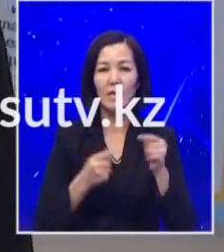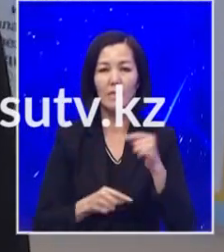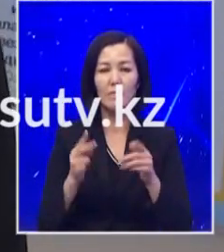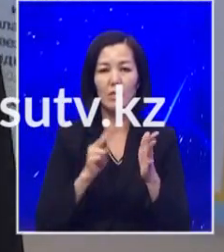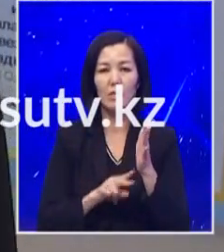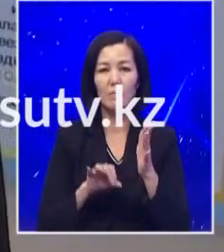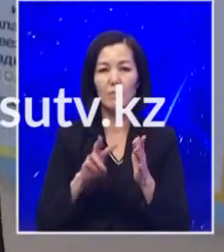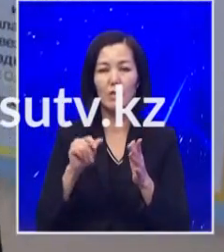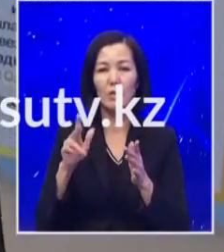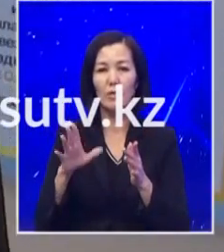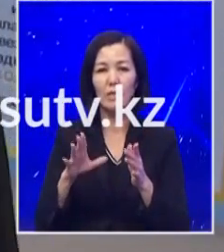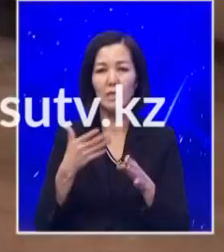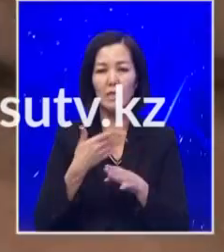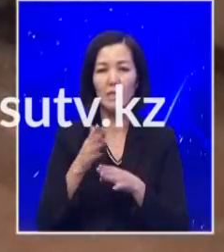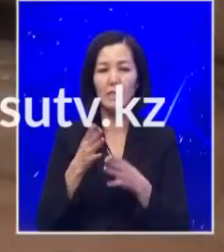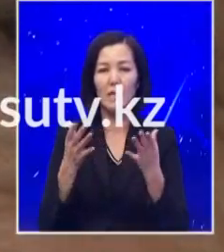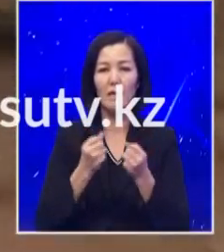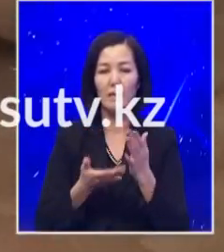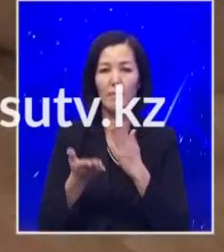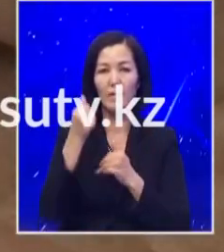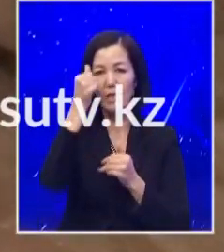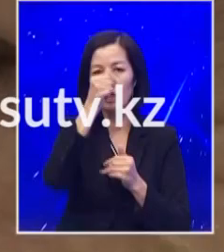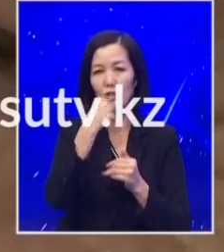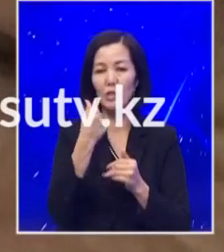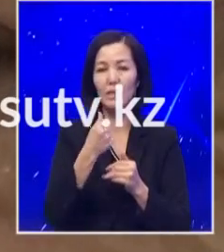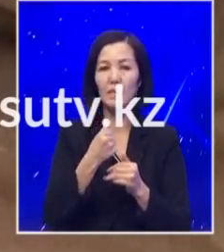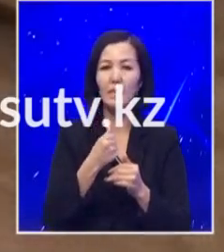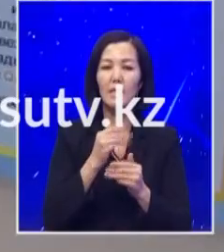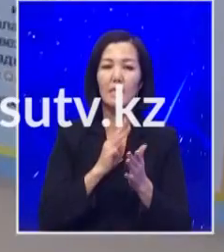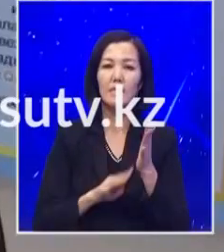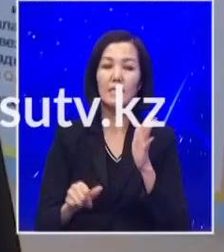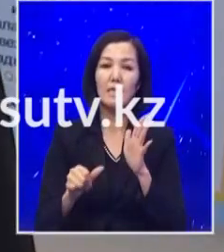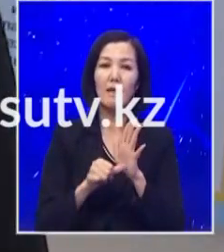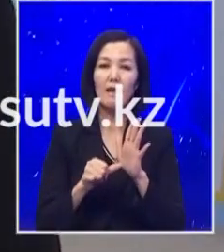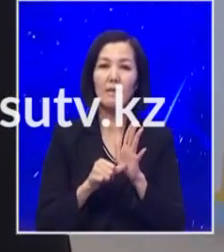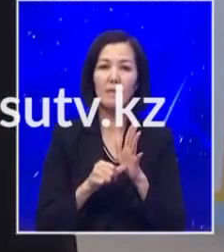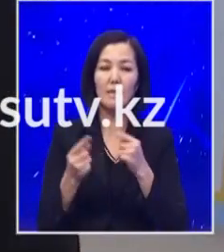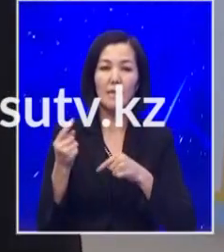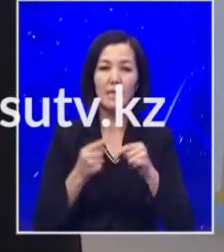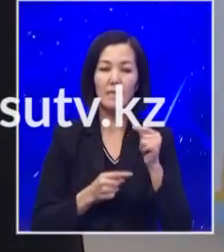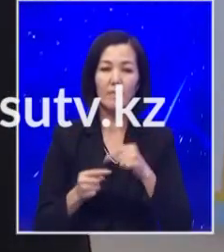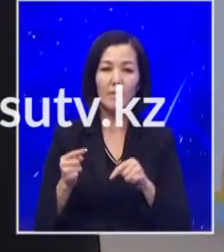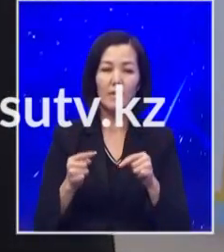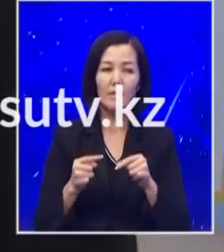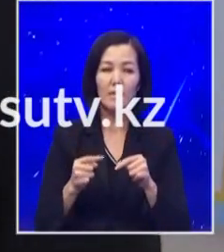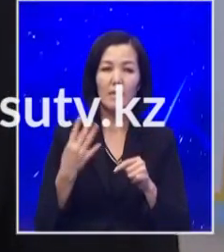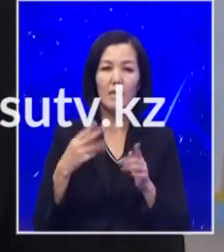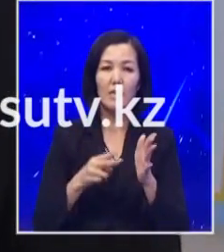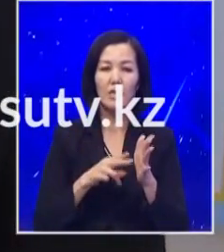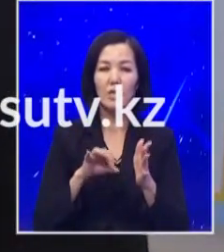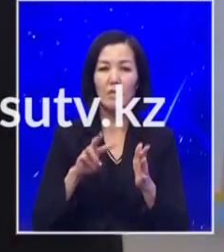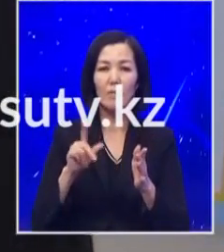миллион теңге көлемінде несие алды. Былтырғы жылы 86 кәсіпкеріміз 47 миллион